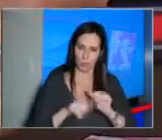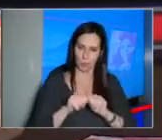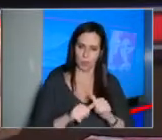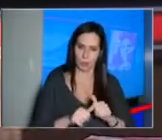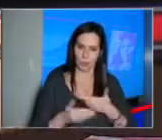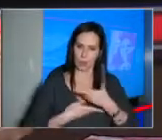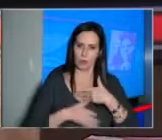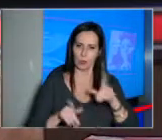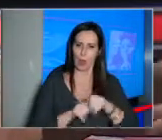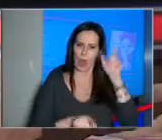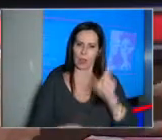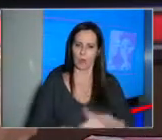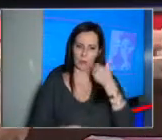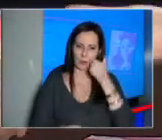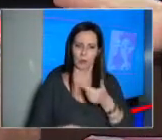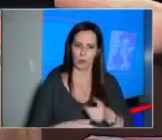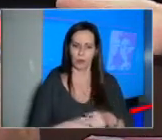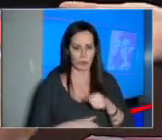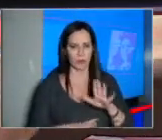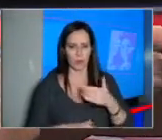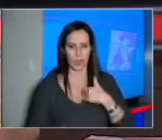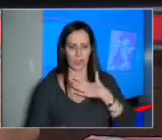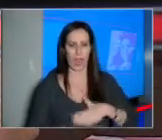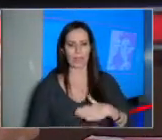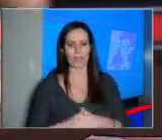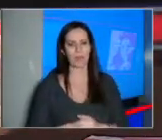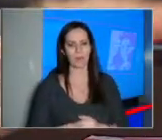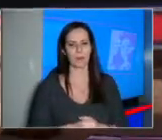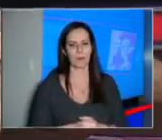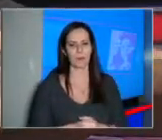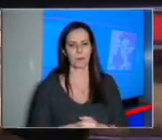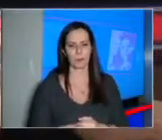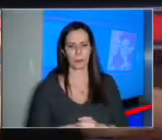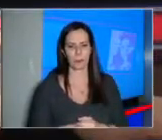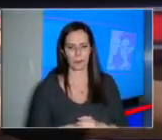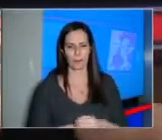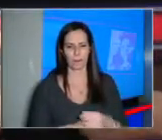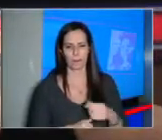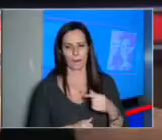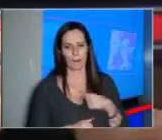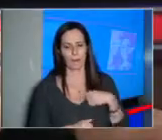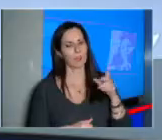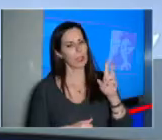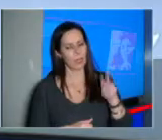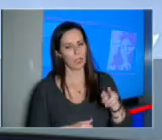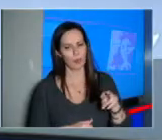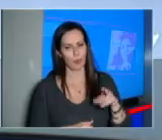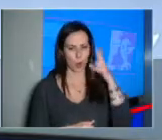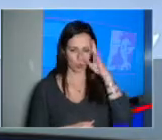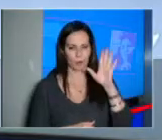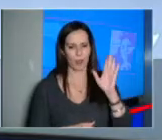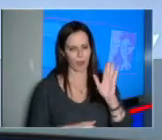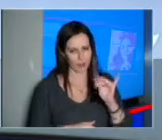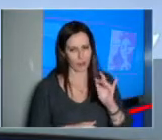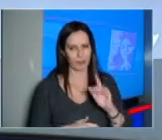הוא התייחס אליי כמו אל בן אדם מבוגר. זה מה שאני רציתי. כן, גם מספר. יש פה פן אחר של משה דיין שמתגנם,